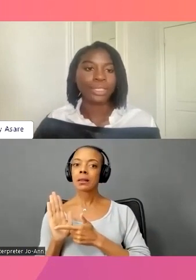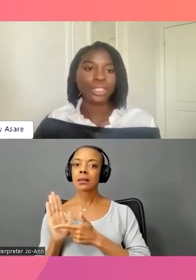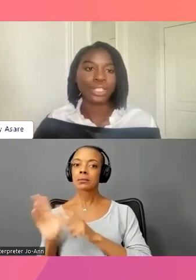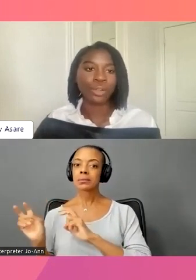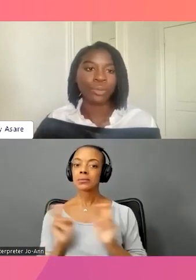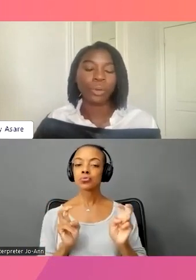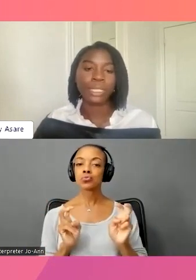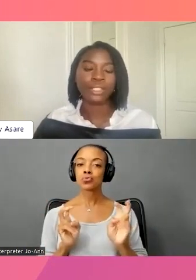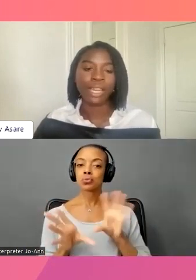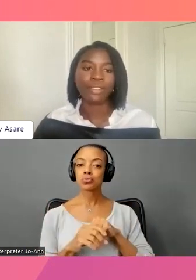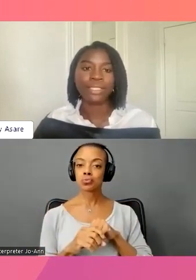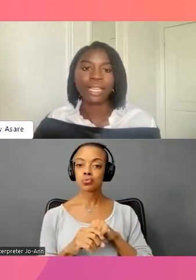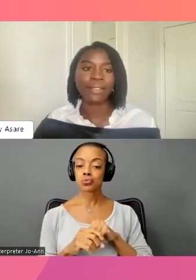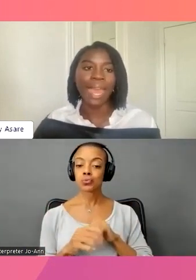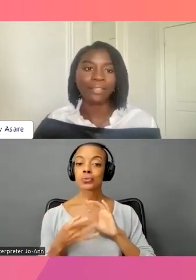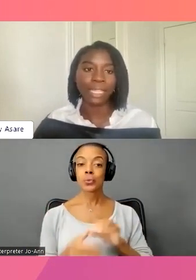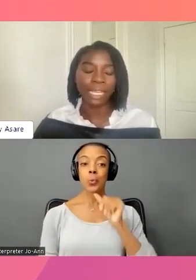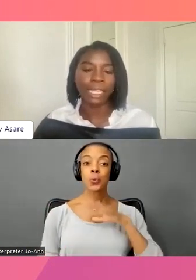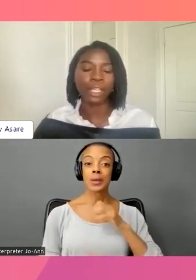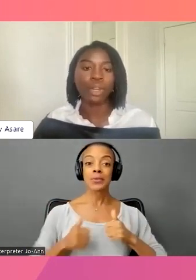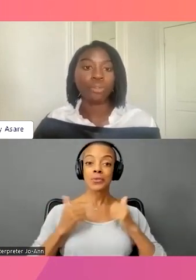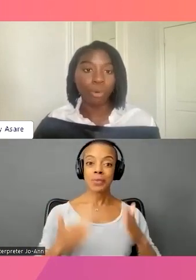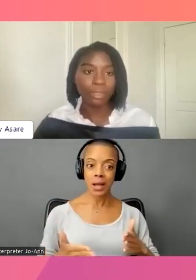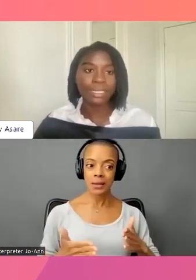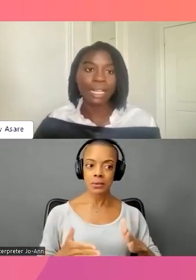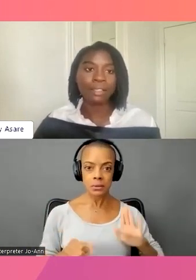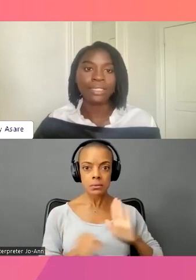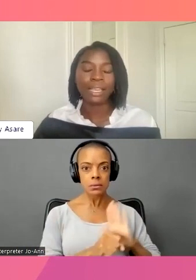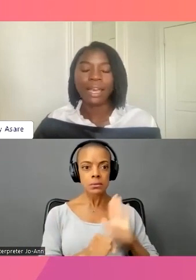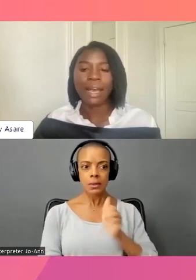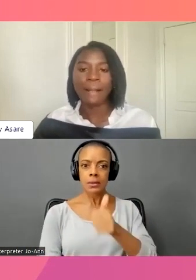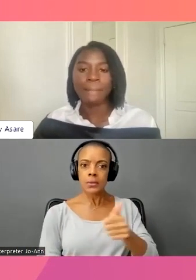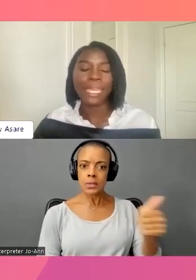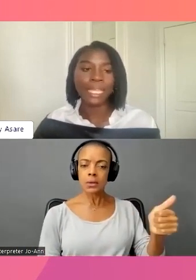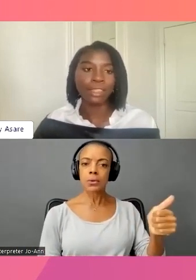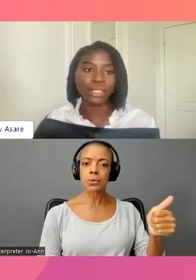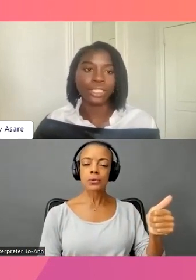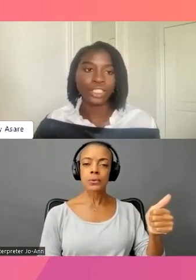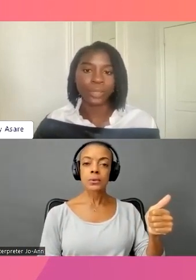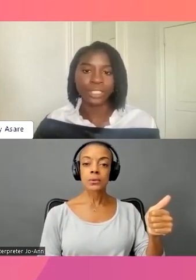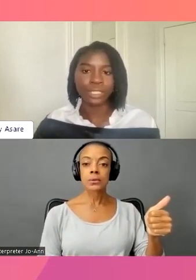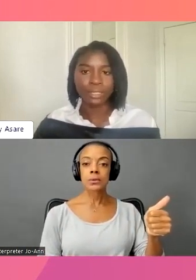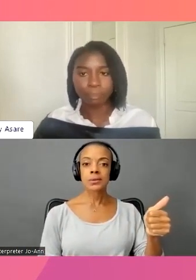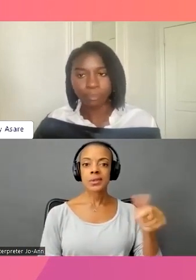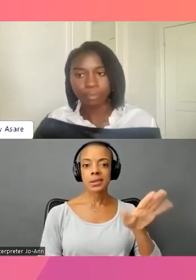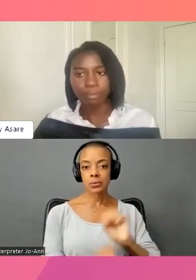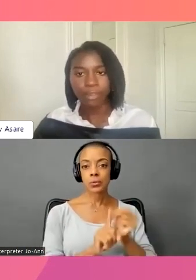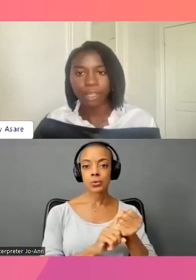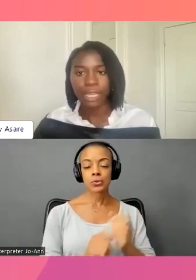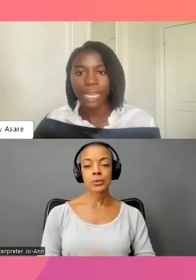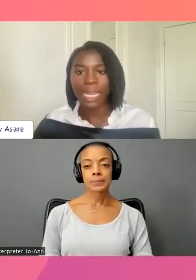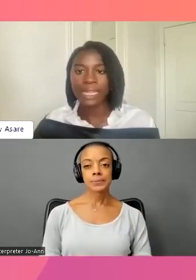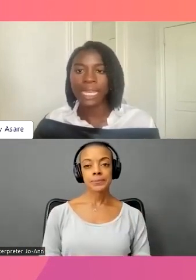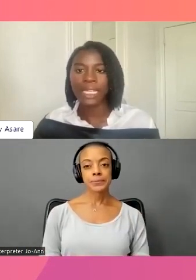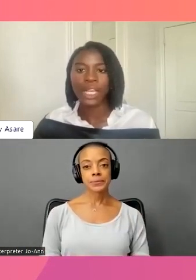des ramifications juridiques lorsqu'on pense aux femmes survivantes qui doivent se défendre elles-mêmes dans